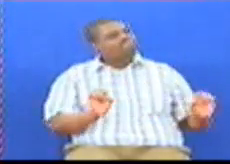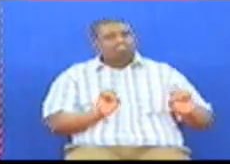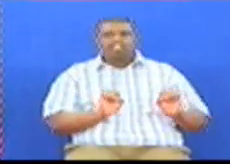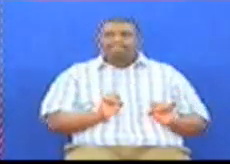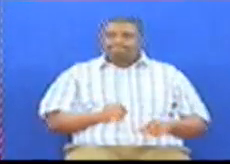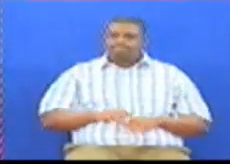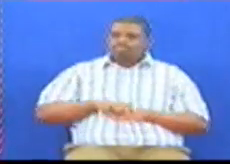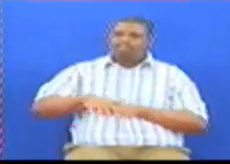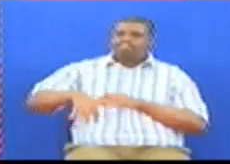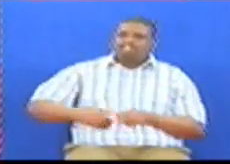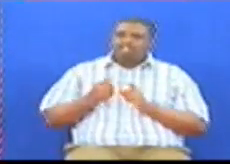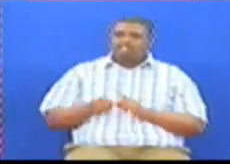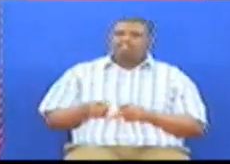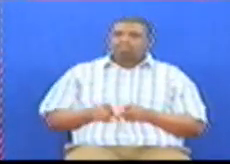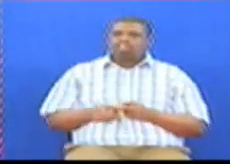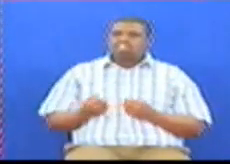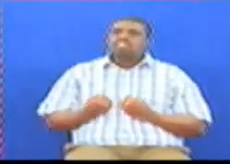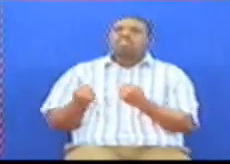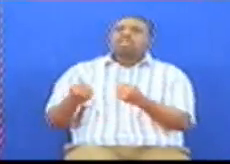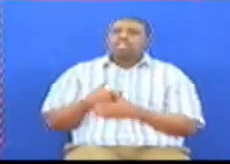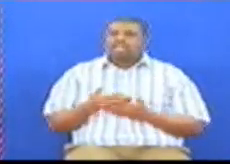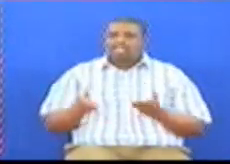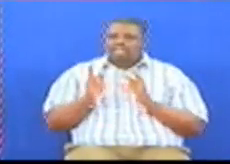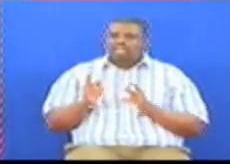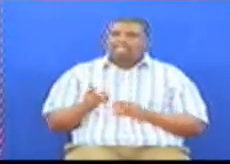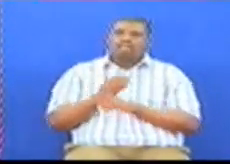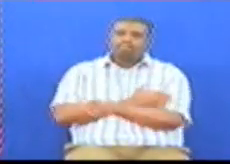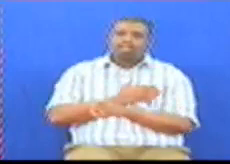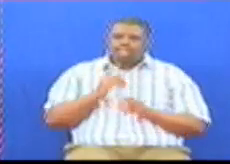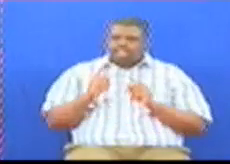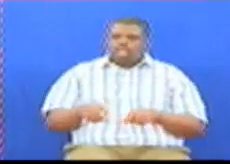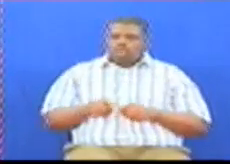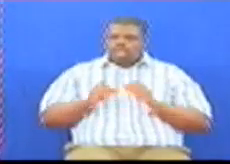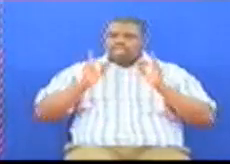ana kaspasio ambako alikuwa nako hata kabla hajawa mea, hajawa diwani.